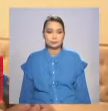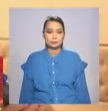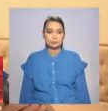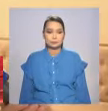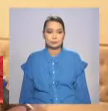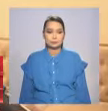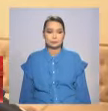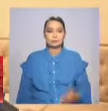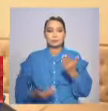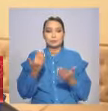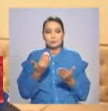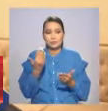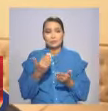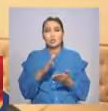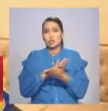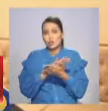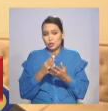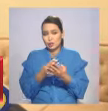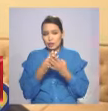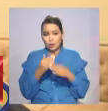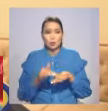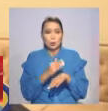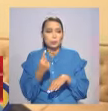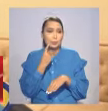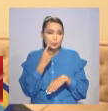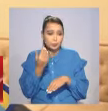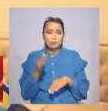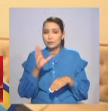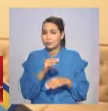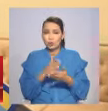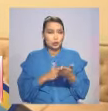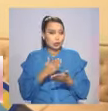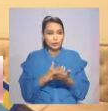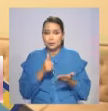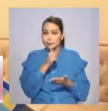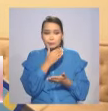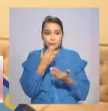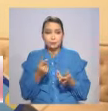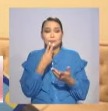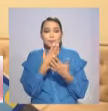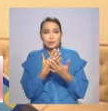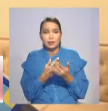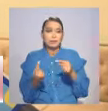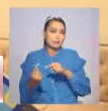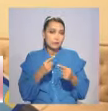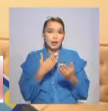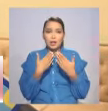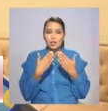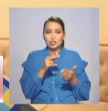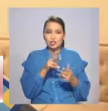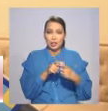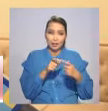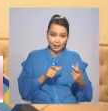Если он чистый, прозрачный, он добросовестный налогоплательщик, если ему нечего скрывать, он показывает это взаимоотношение с фискальным органом, мы